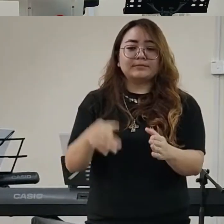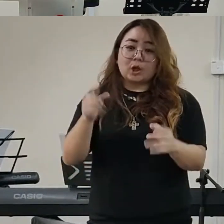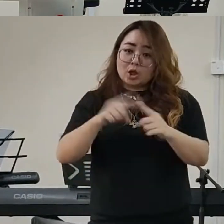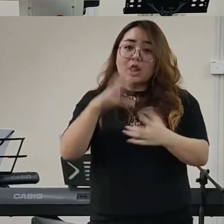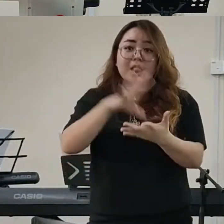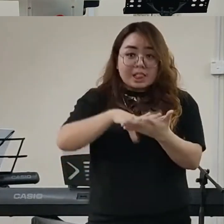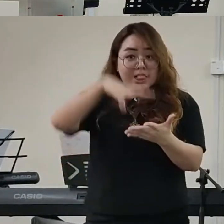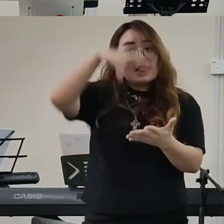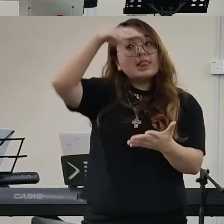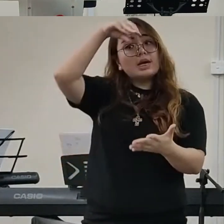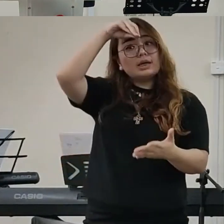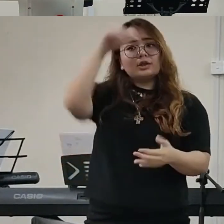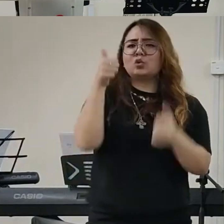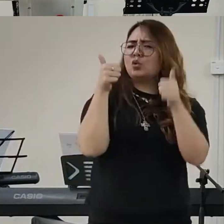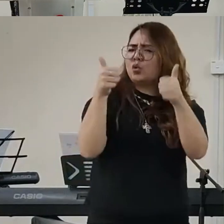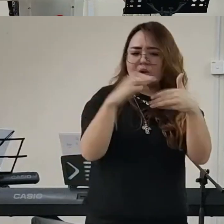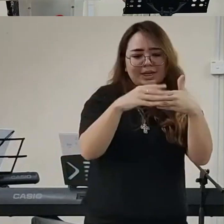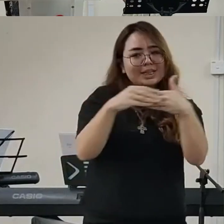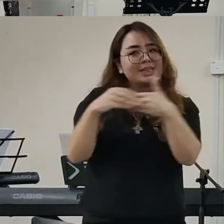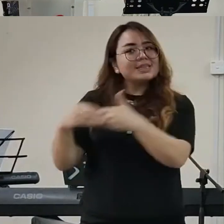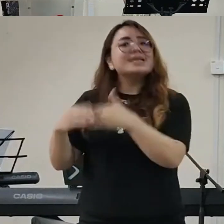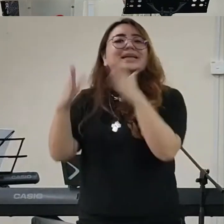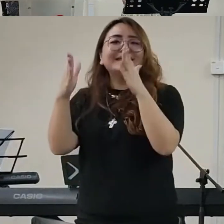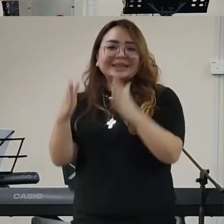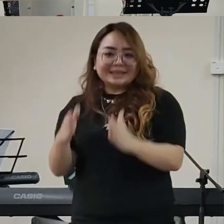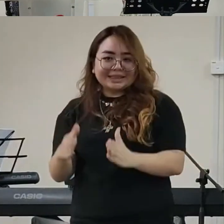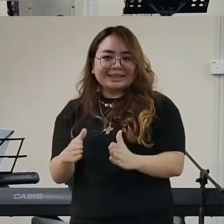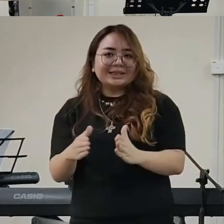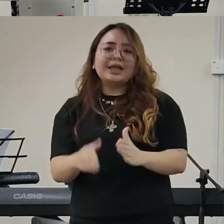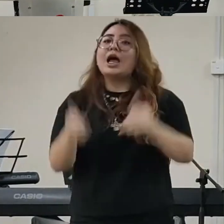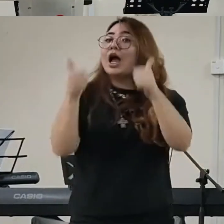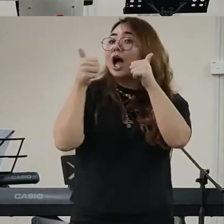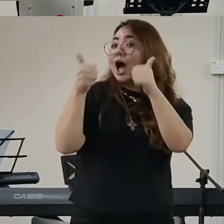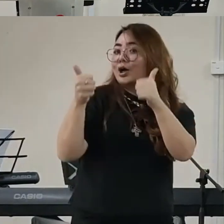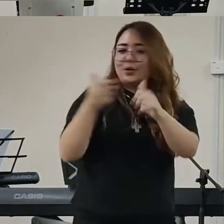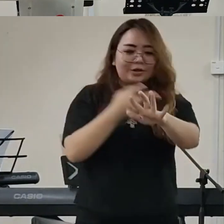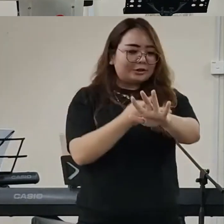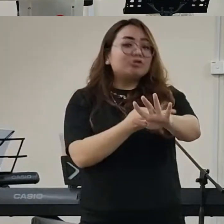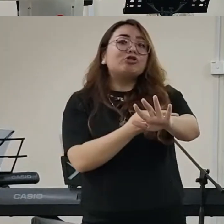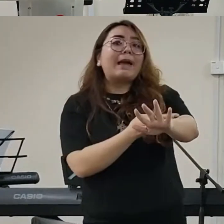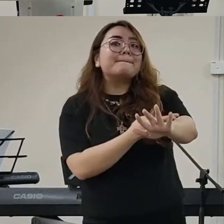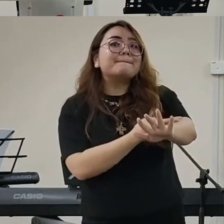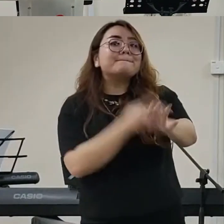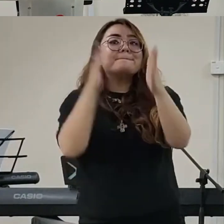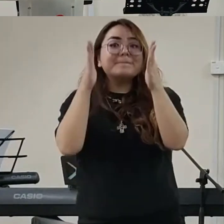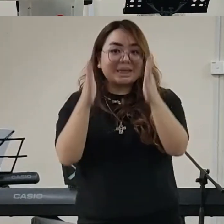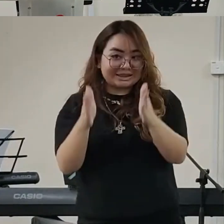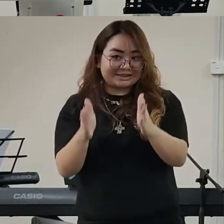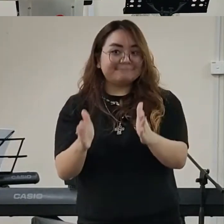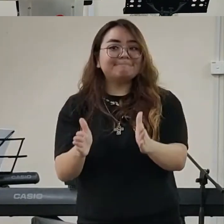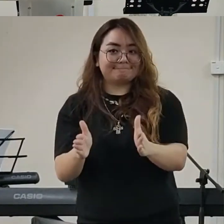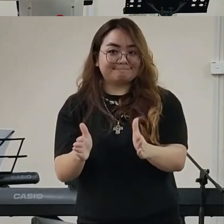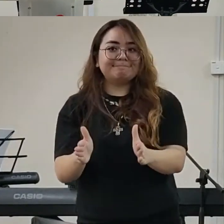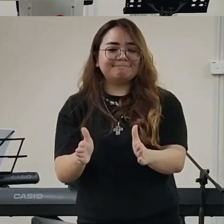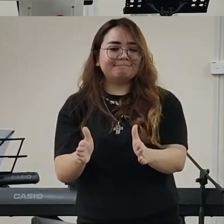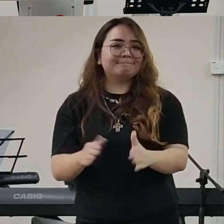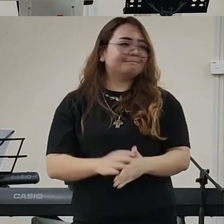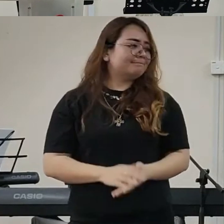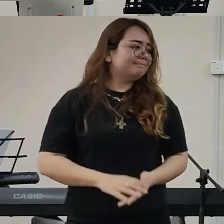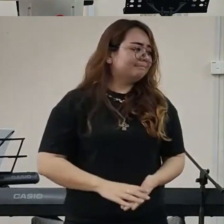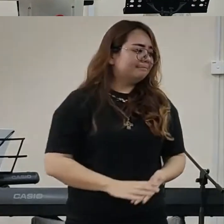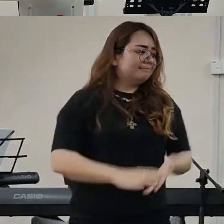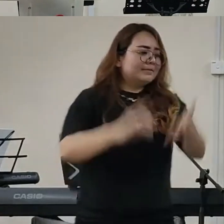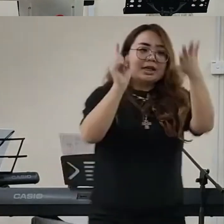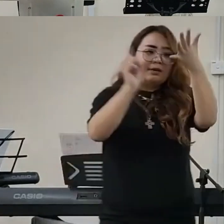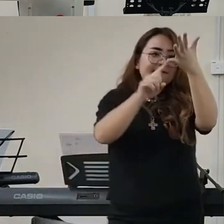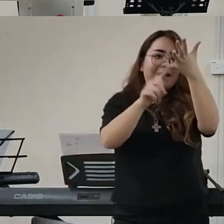么去牧养我的羊群。今天呢，以西结书就告诉你如何去牧养你的羊群。 So the fifth point is the do not do.